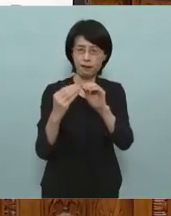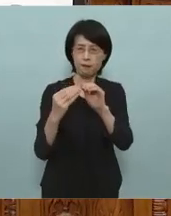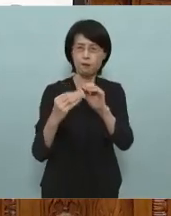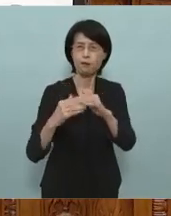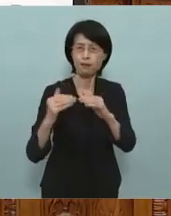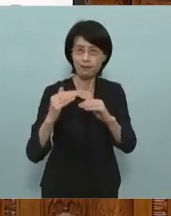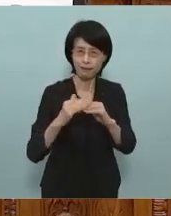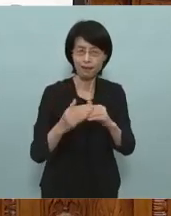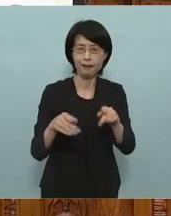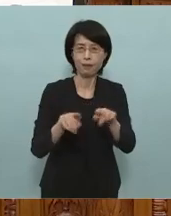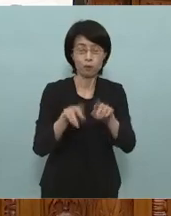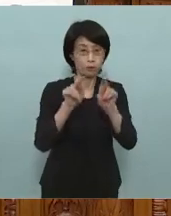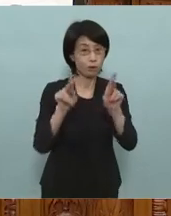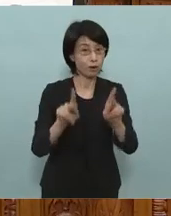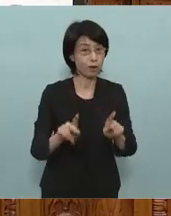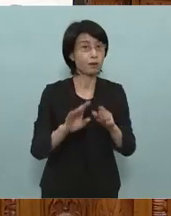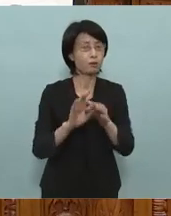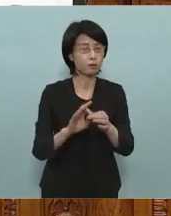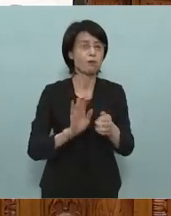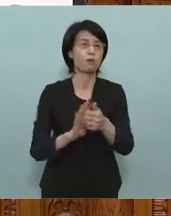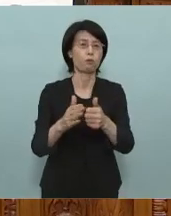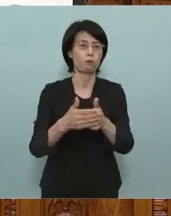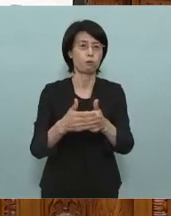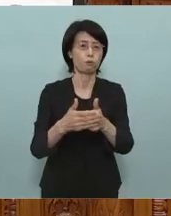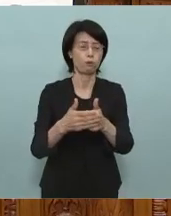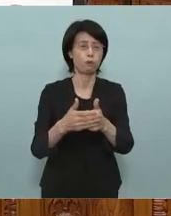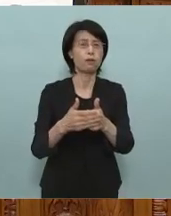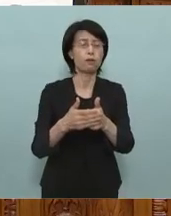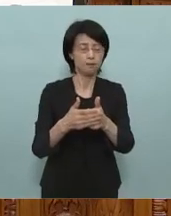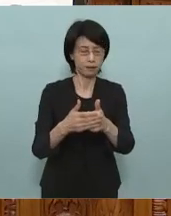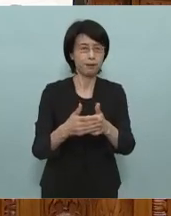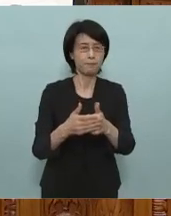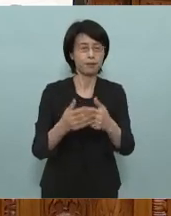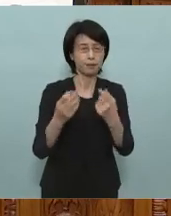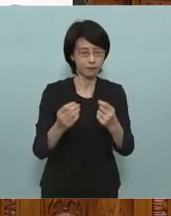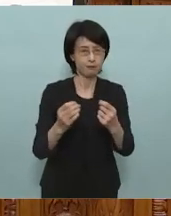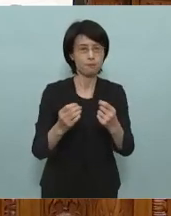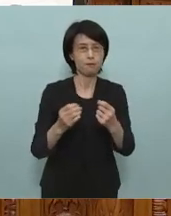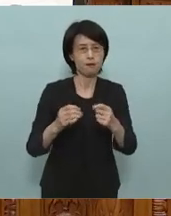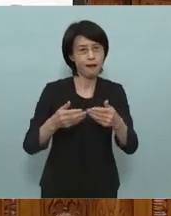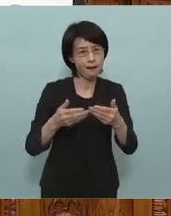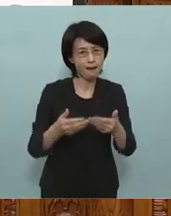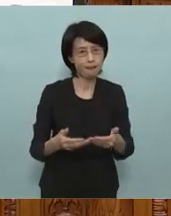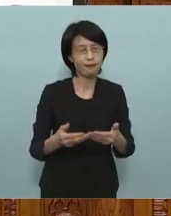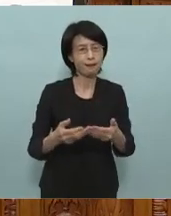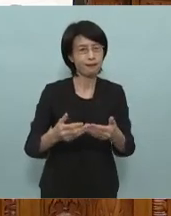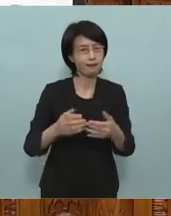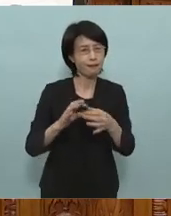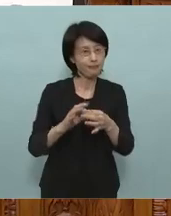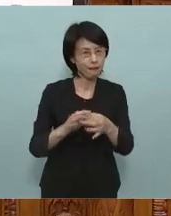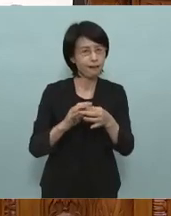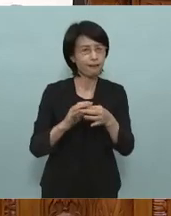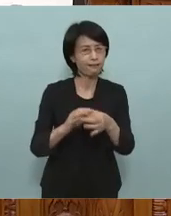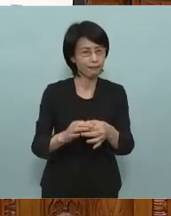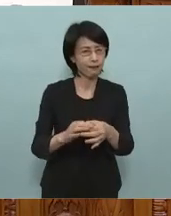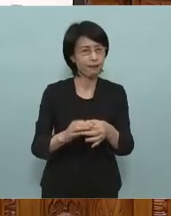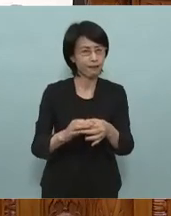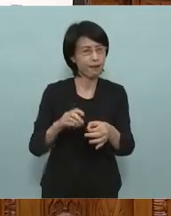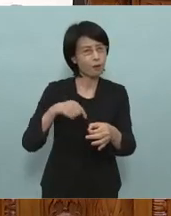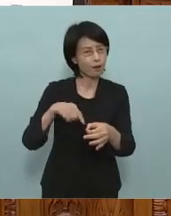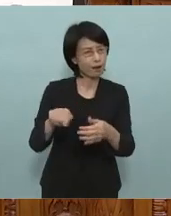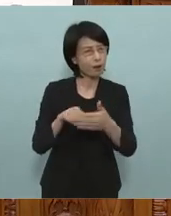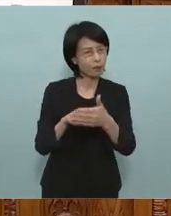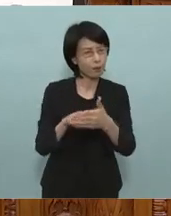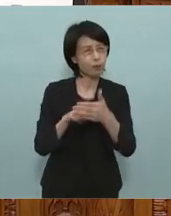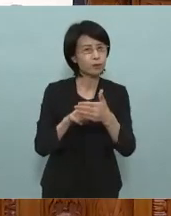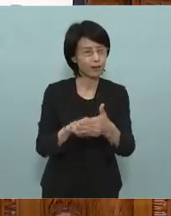重ね共通の課題については協力する建設的かつ安定的な関係を日中双方の